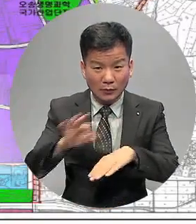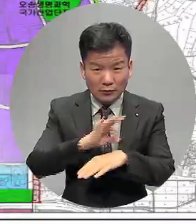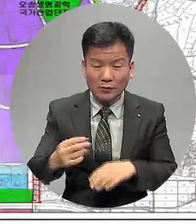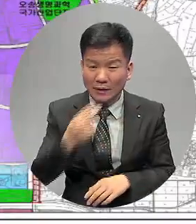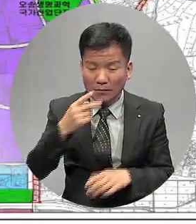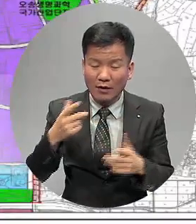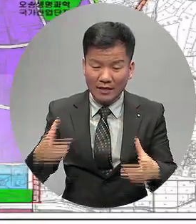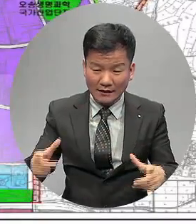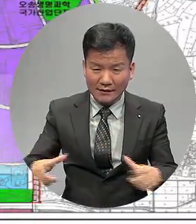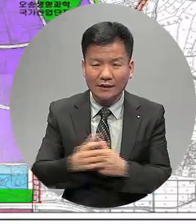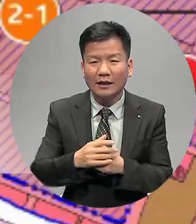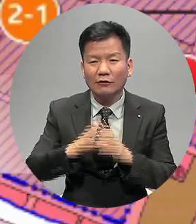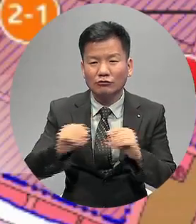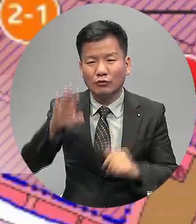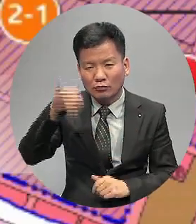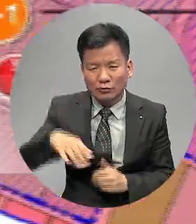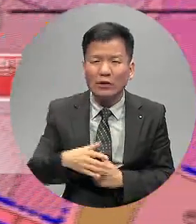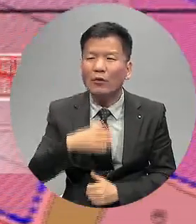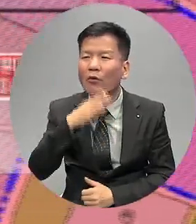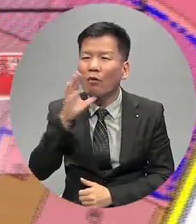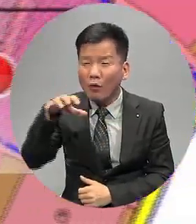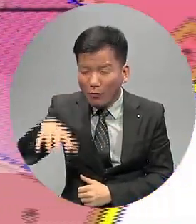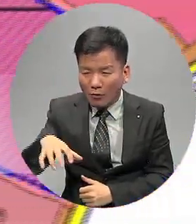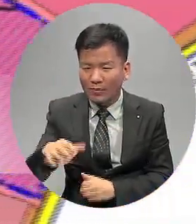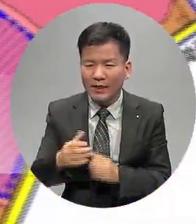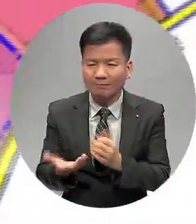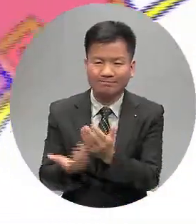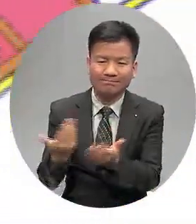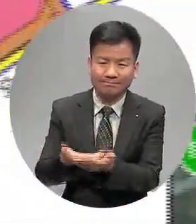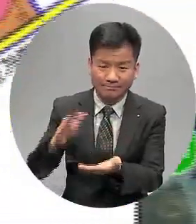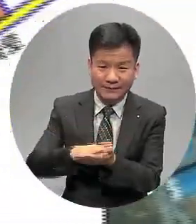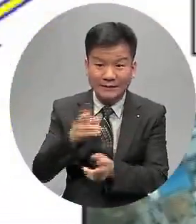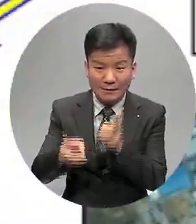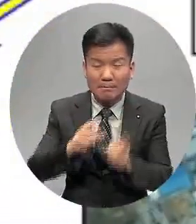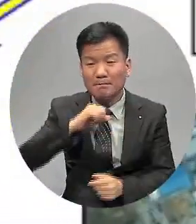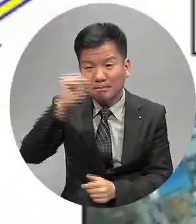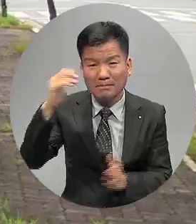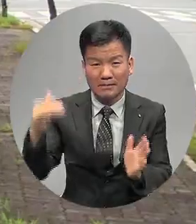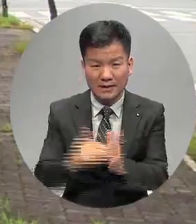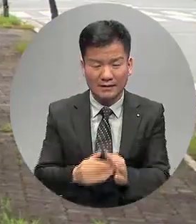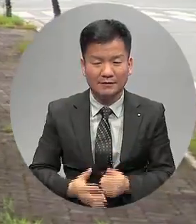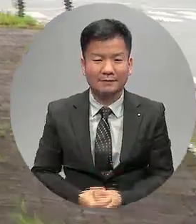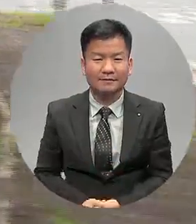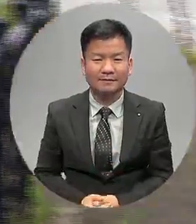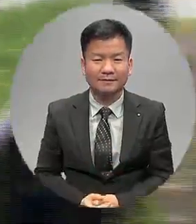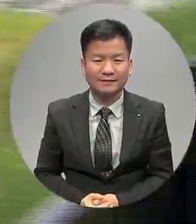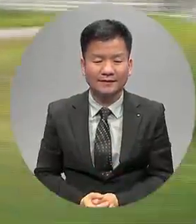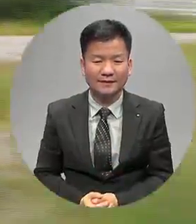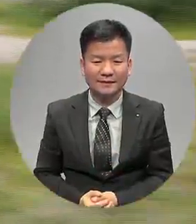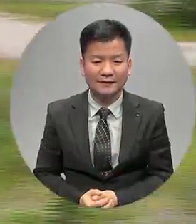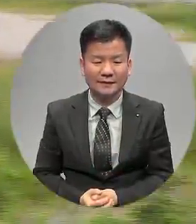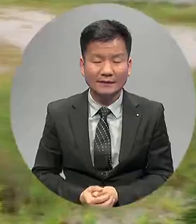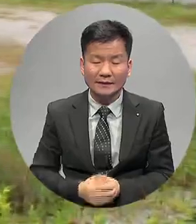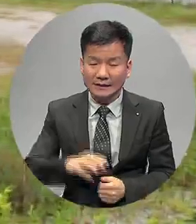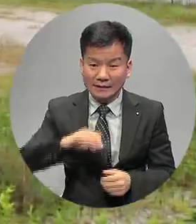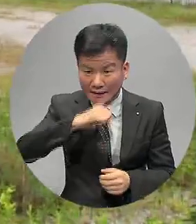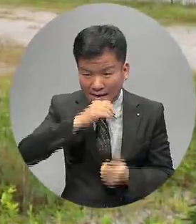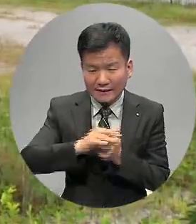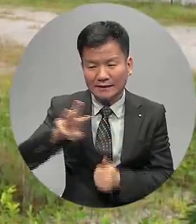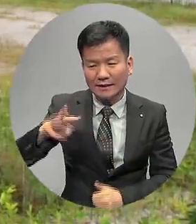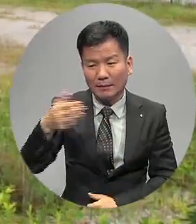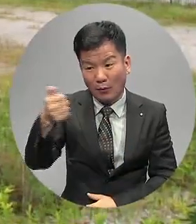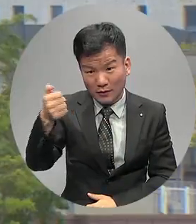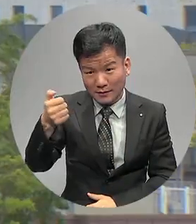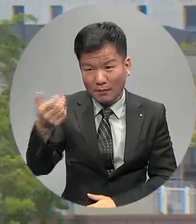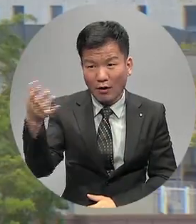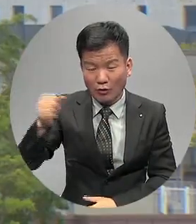오송생명과학단지가 국토교통부의 노후산업단지 재생사업 대상으로 선정됐습니다. 재생사업에 필요한 350억 원의